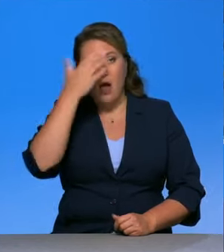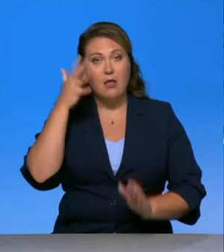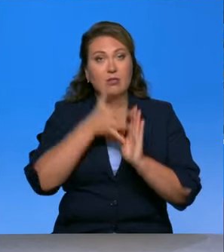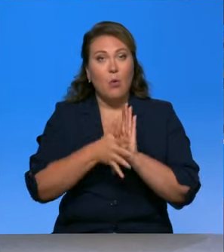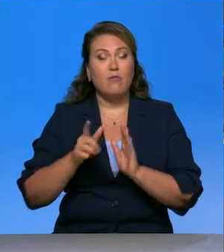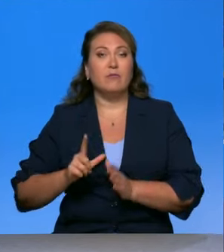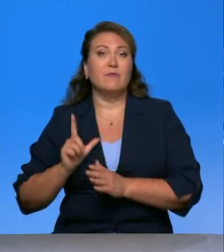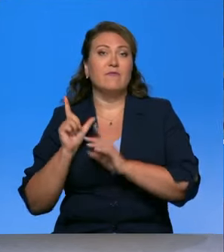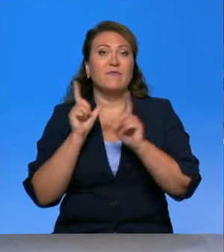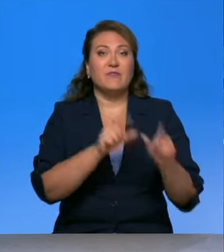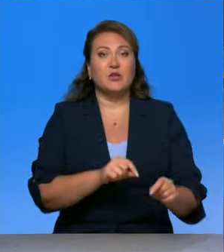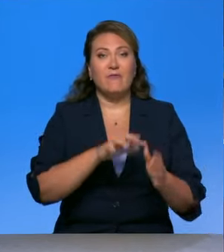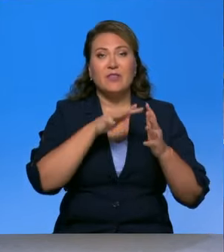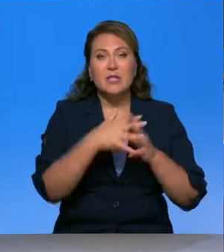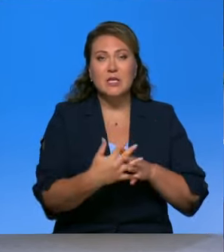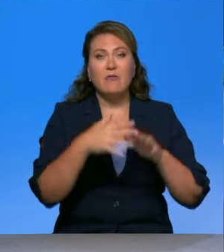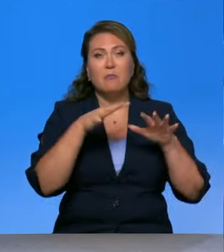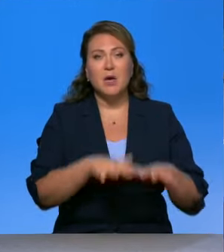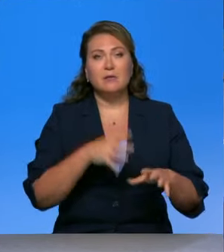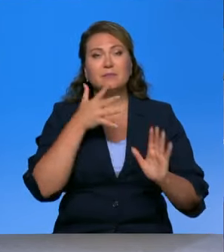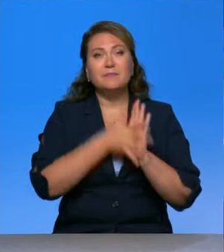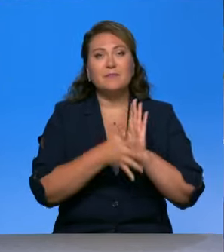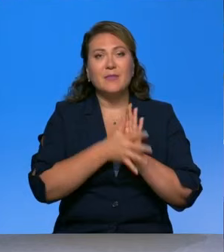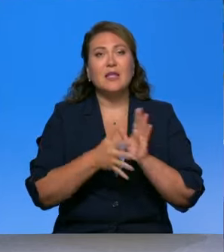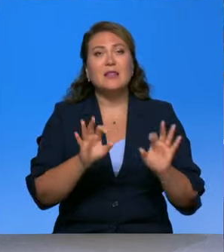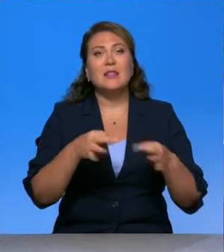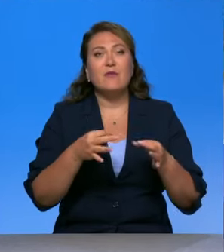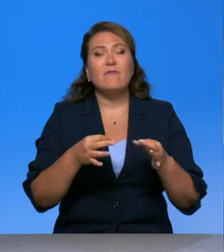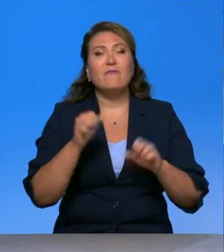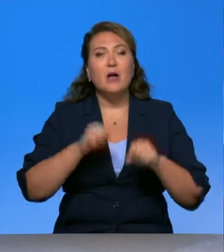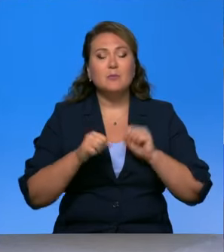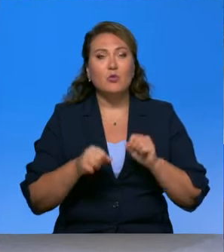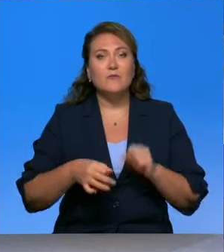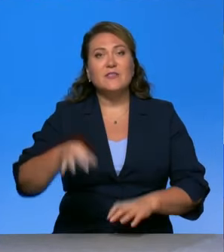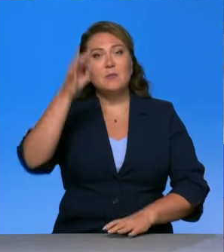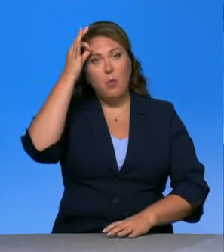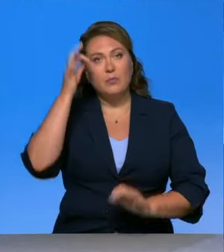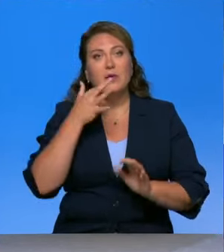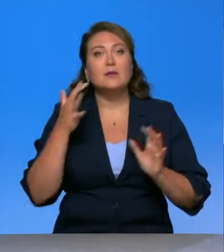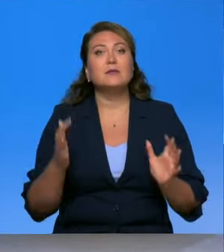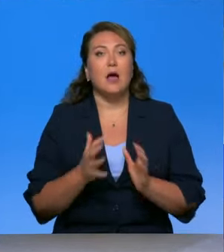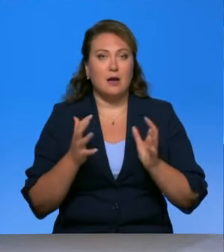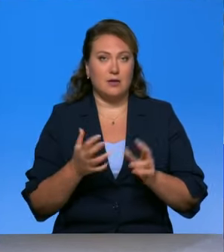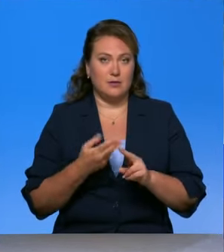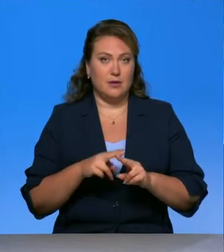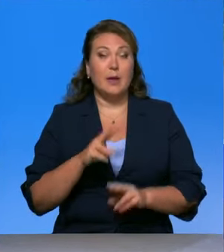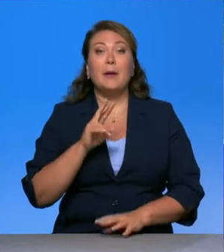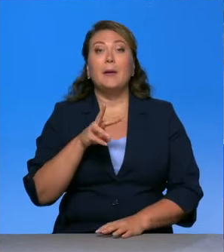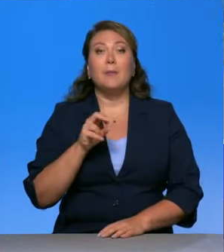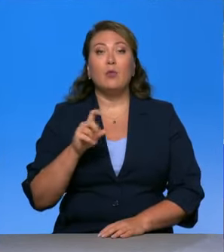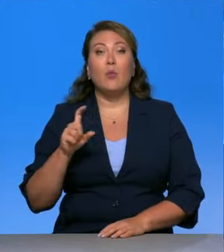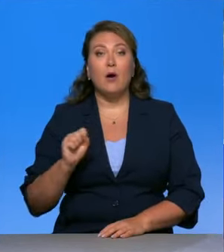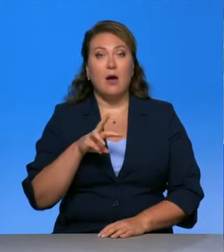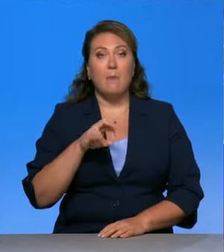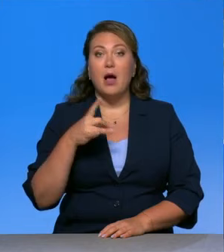они дают возможность действительно и сохранить, и вспомнить. И вот Миклуха-Маклай, он был первым, кто показал,